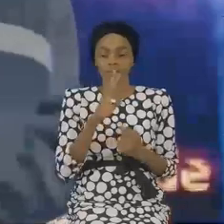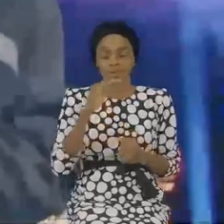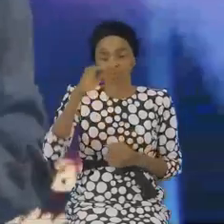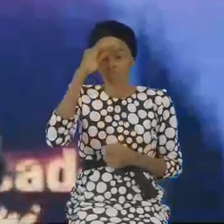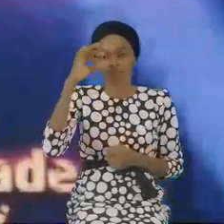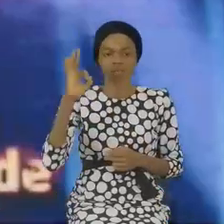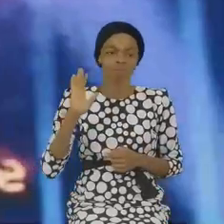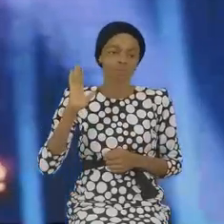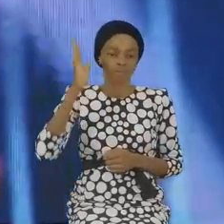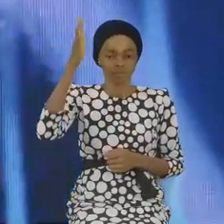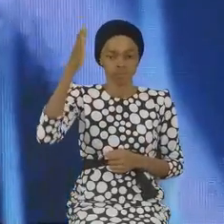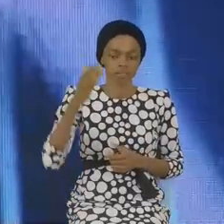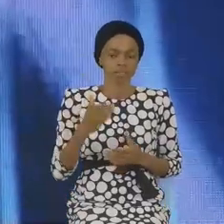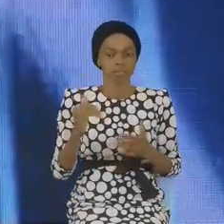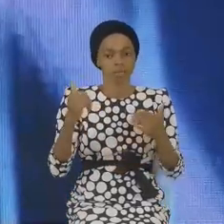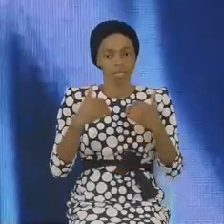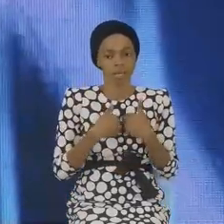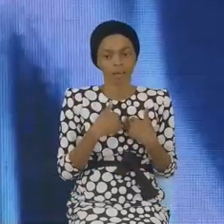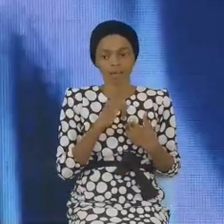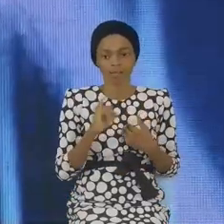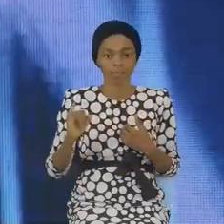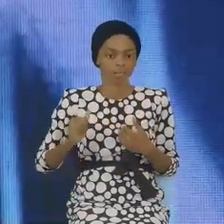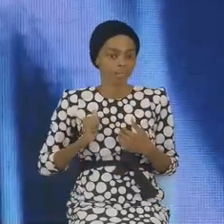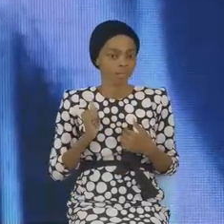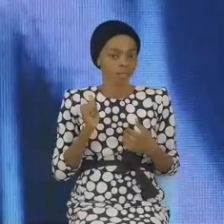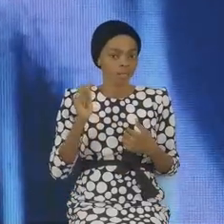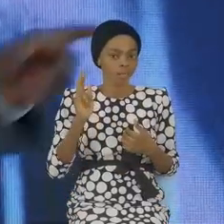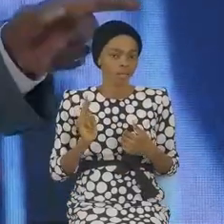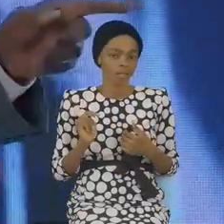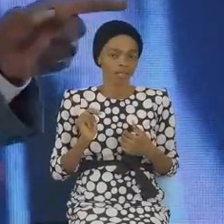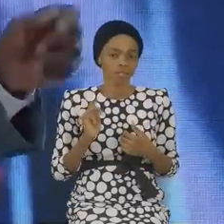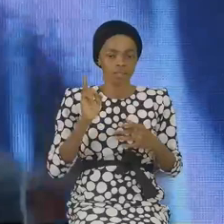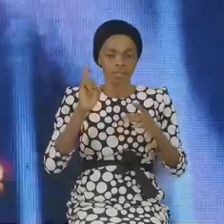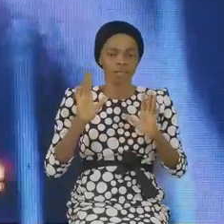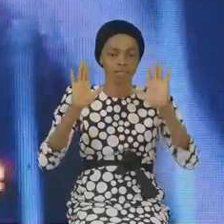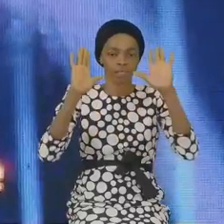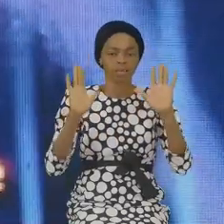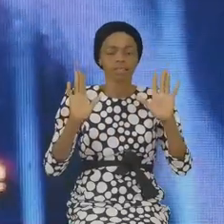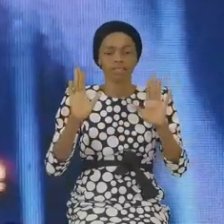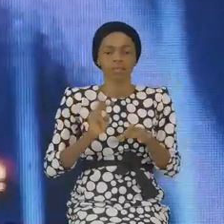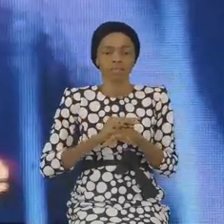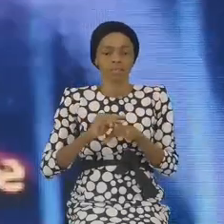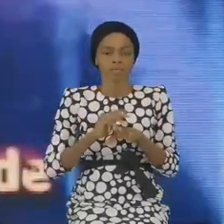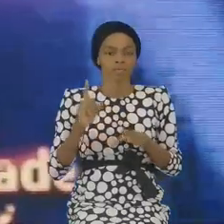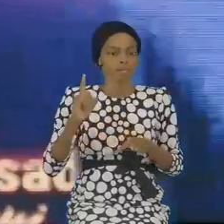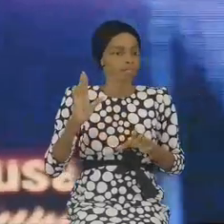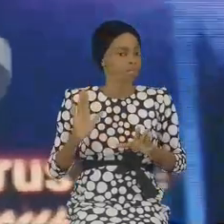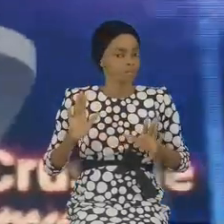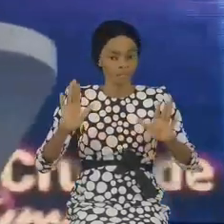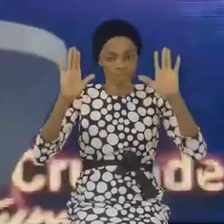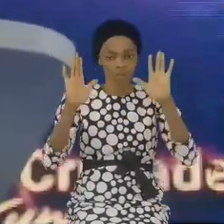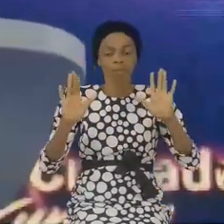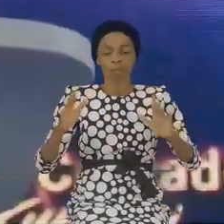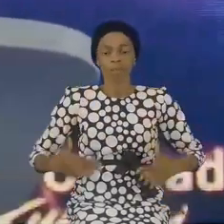destinée, avoir un ministère excellent, une vie excellente, ensuite